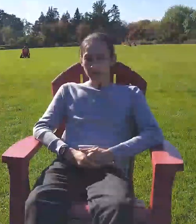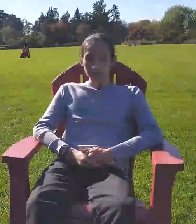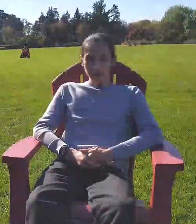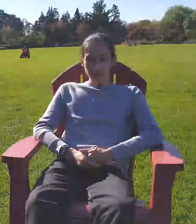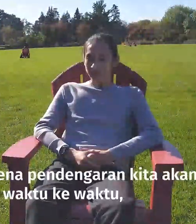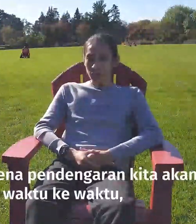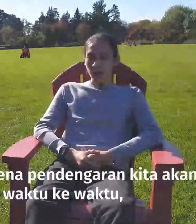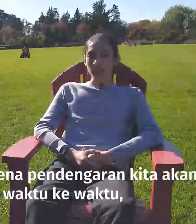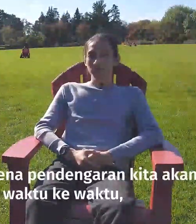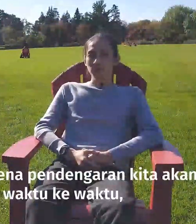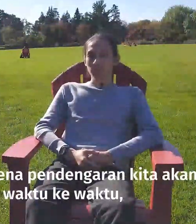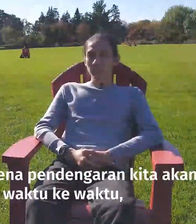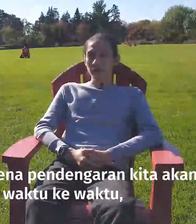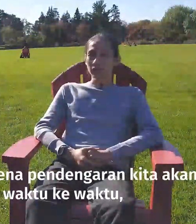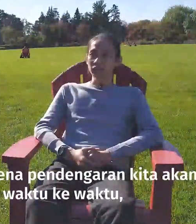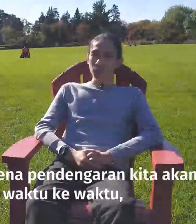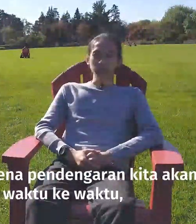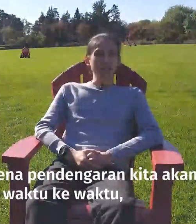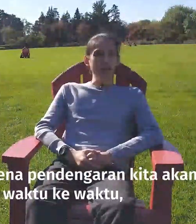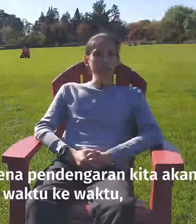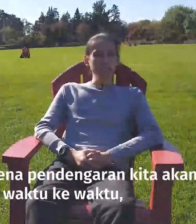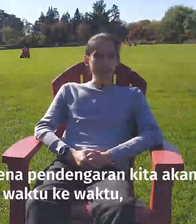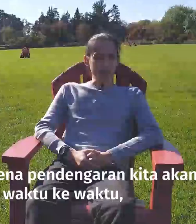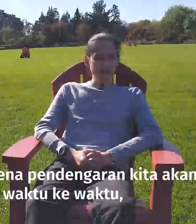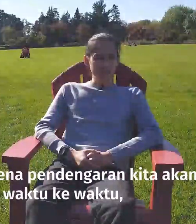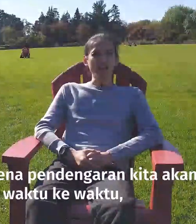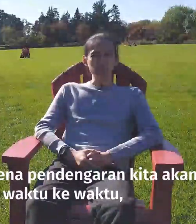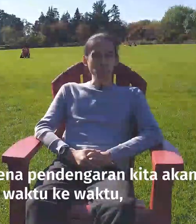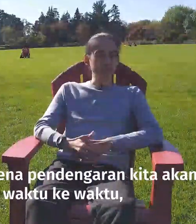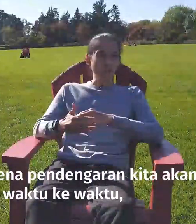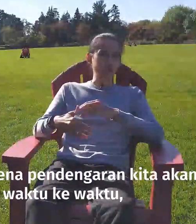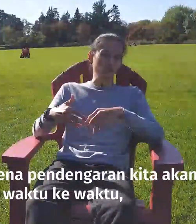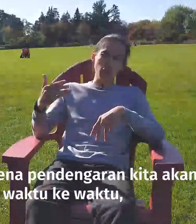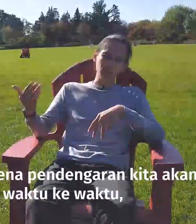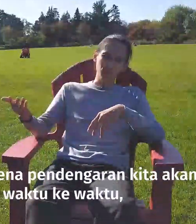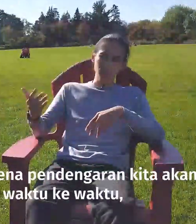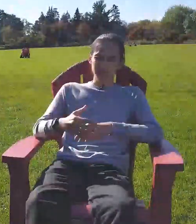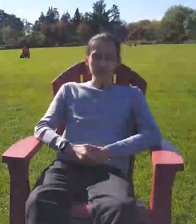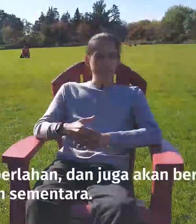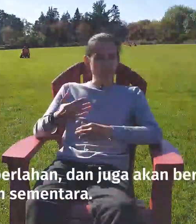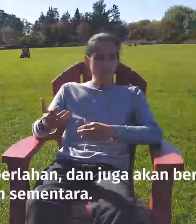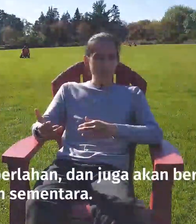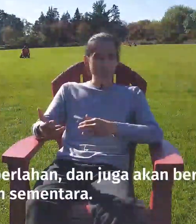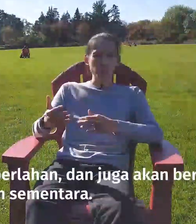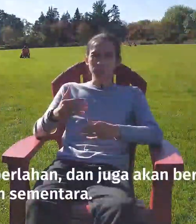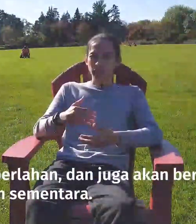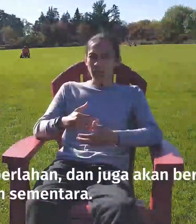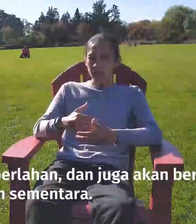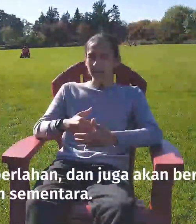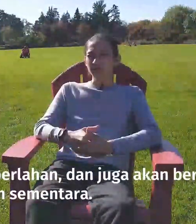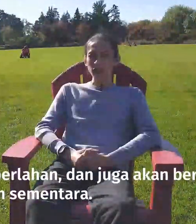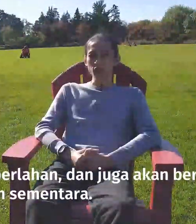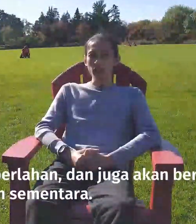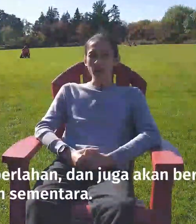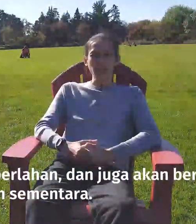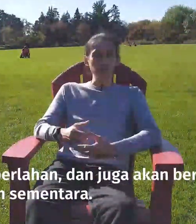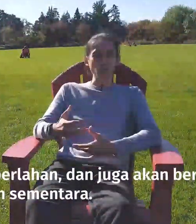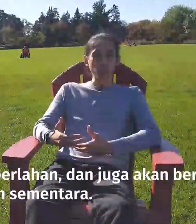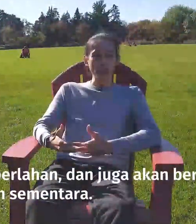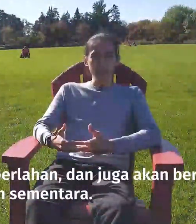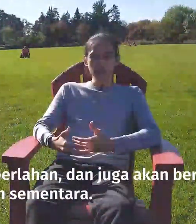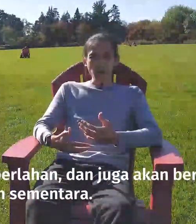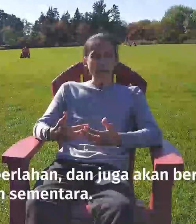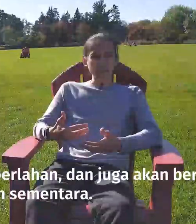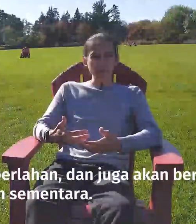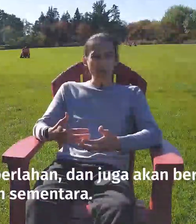mitos Kenapa karena pendengaran kita akan berubah dari waktu ke waktu sekejap maupun perlahan dan juga akan